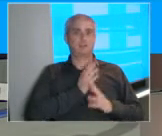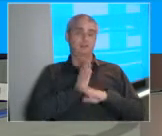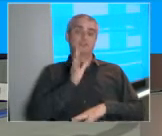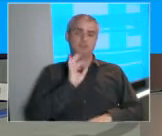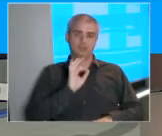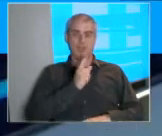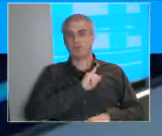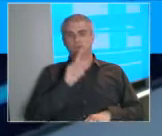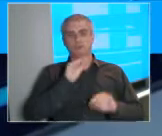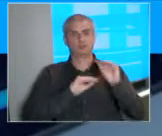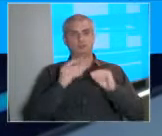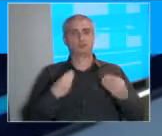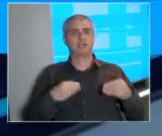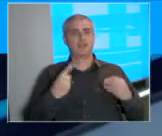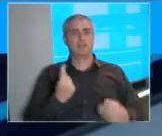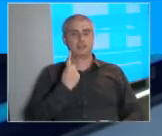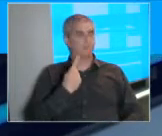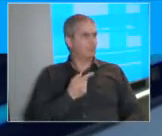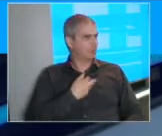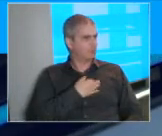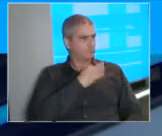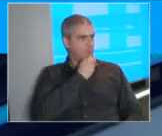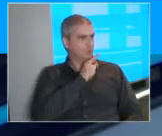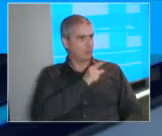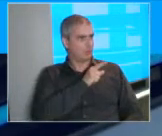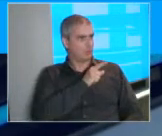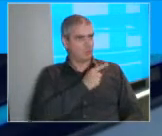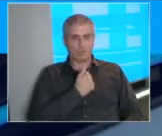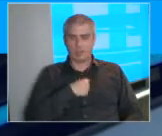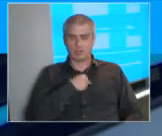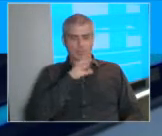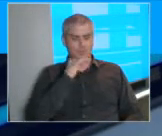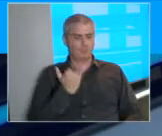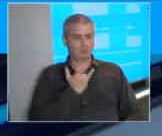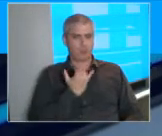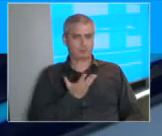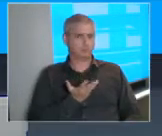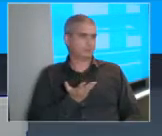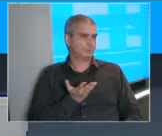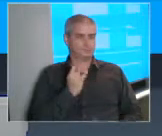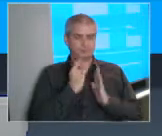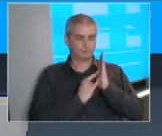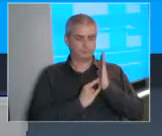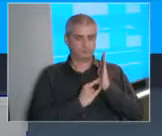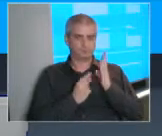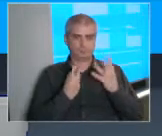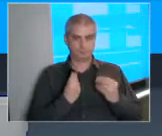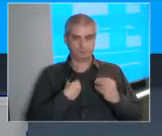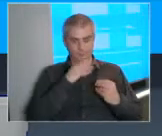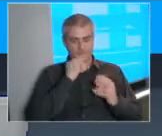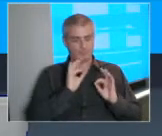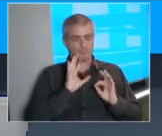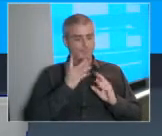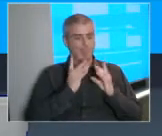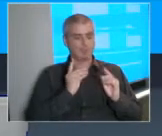של איסור על חד פעמי. לידיה, אני רוצה לשאול אותך, אנחנו בעצם מדברים כל הזמן על חקיקה, ועוד מעט נדבר באמת